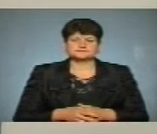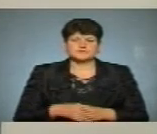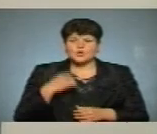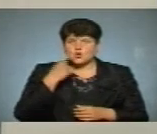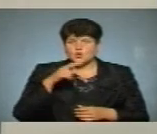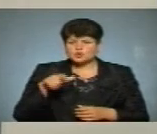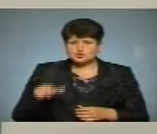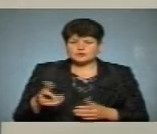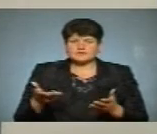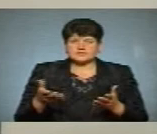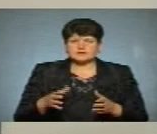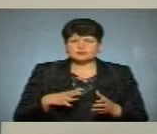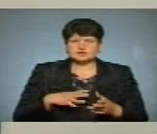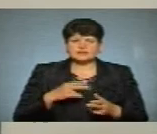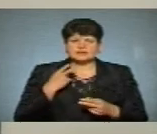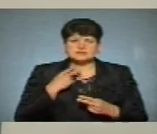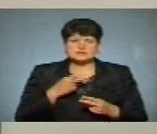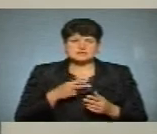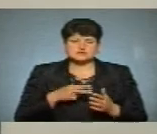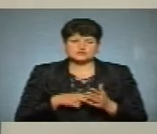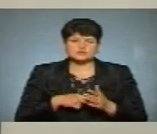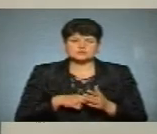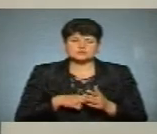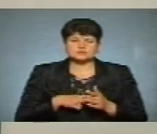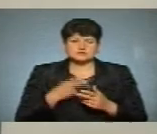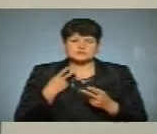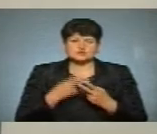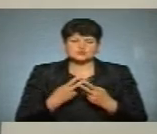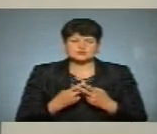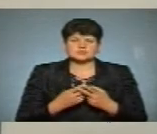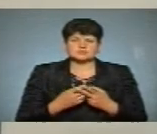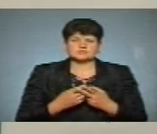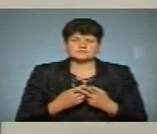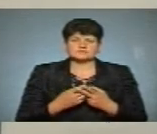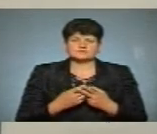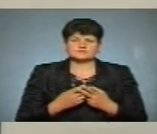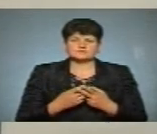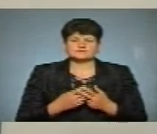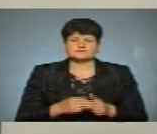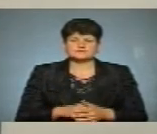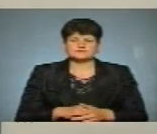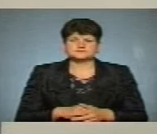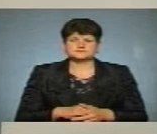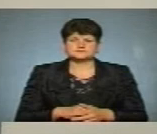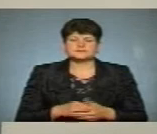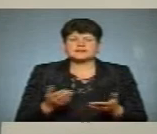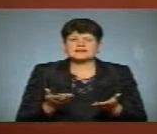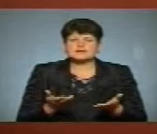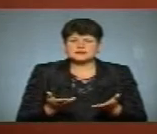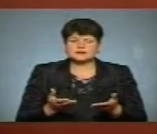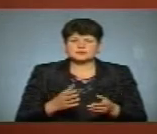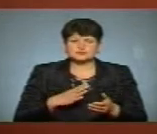особи, які були засуджені до обмеження або позбавлення волі, які